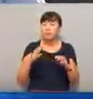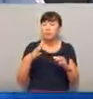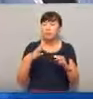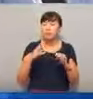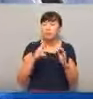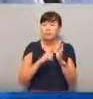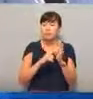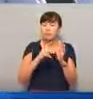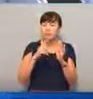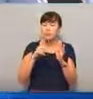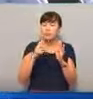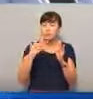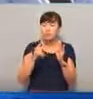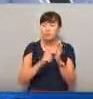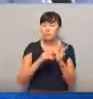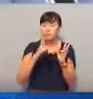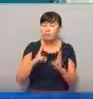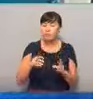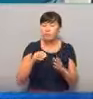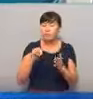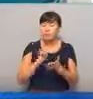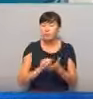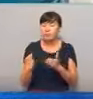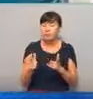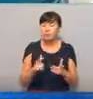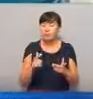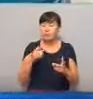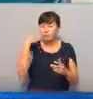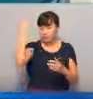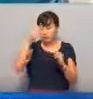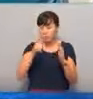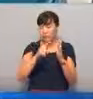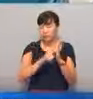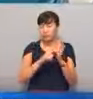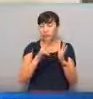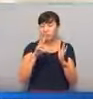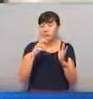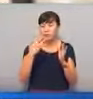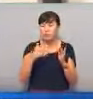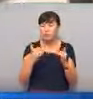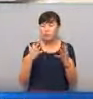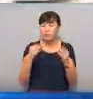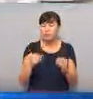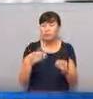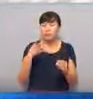саны 7157 болса, ақау акциясы жасалған жеке үйлер саны 7350. Қазіргі